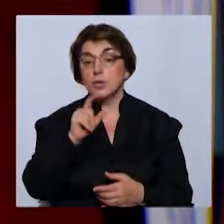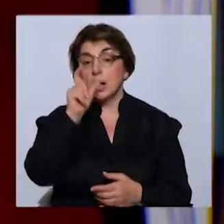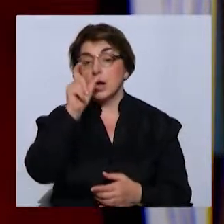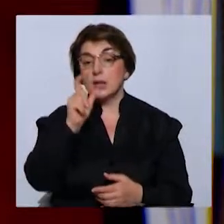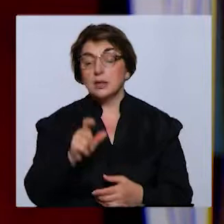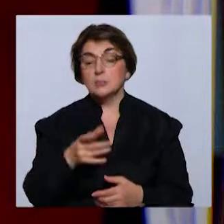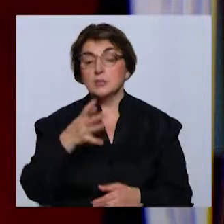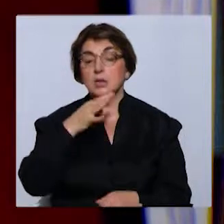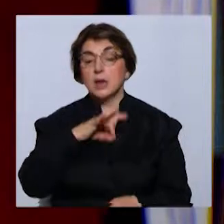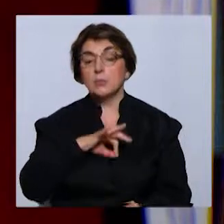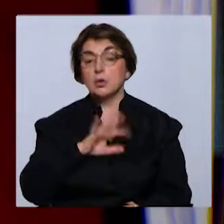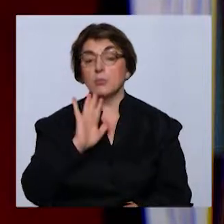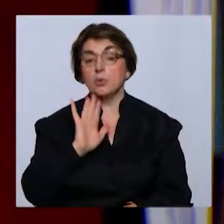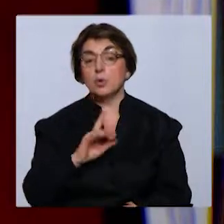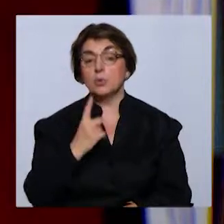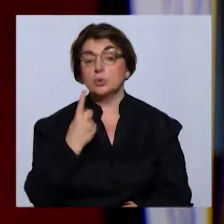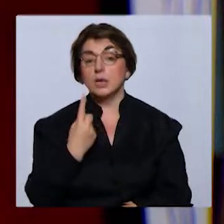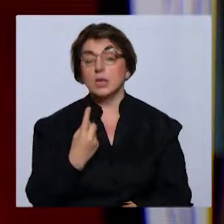ადამიანისათვის არის